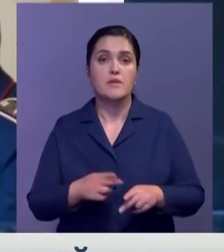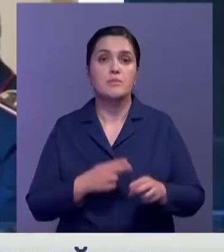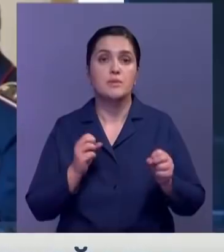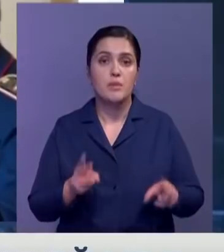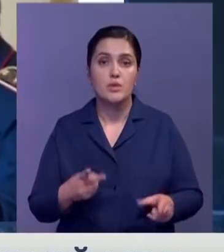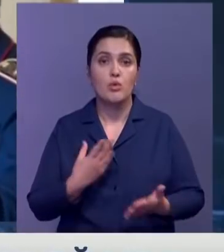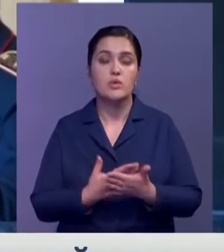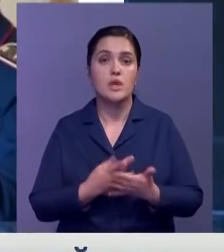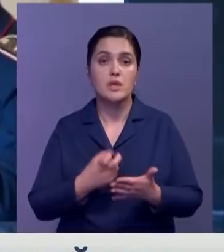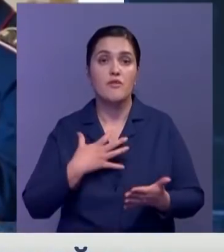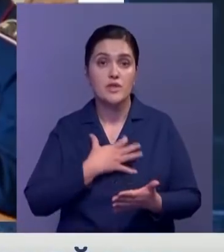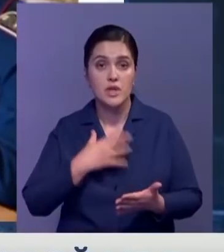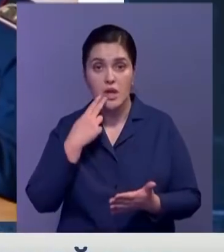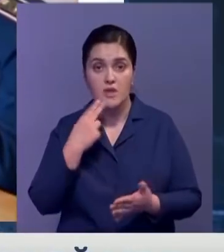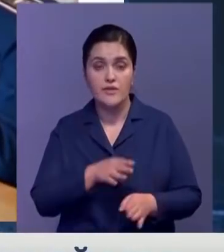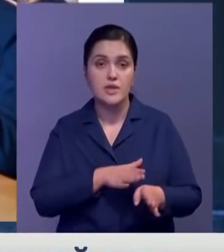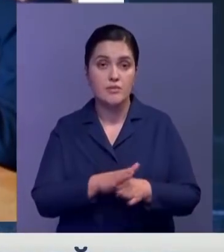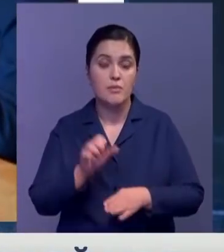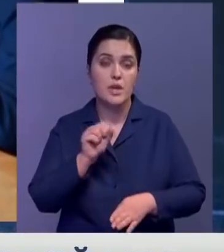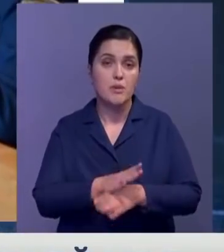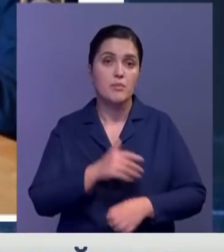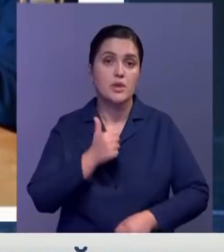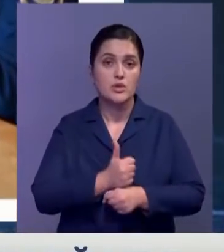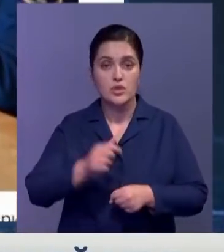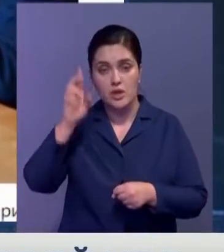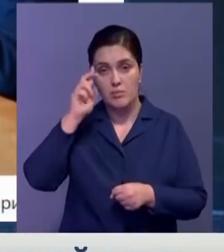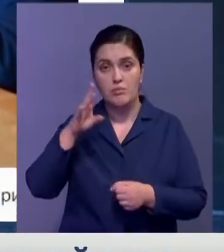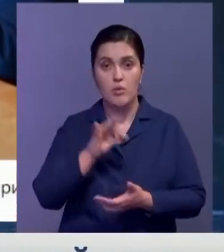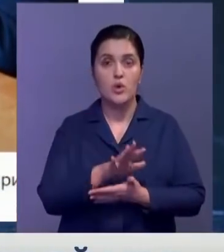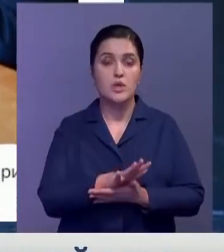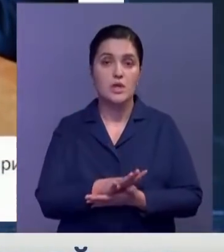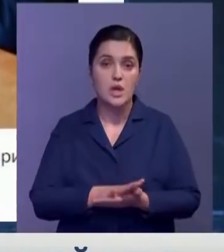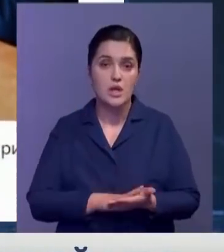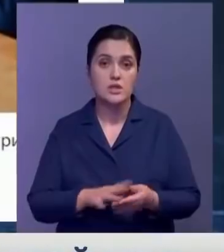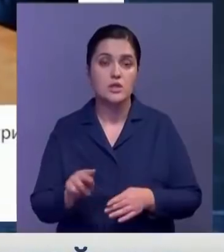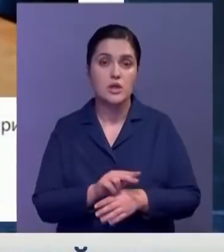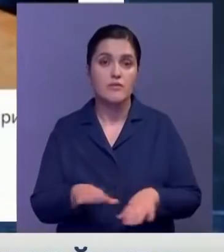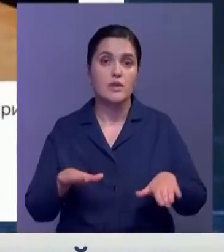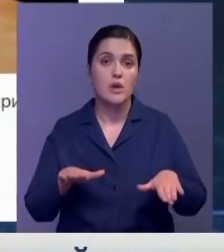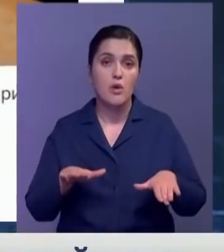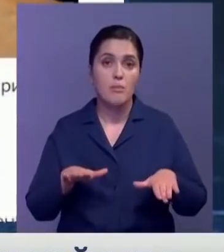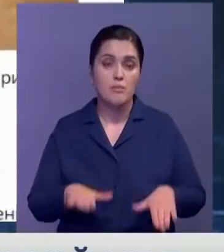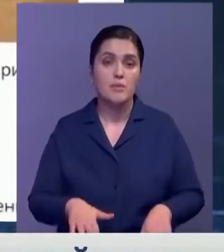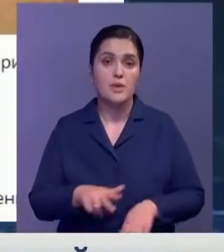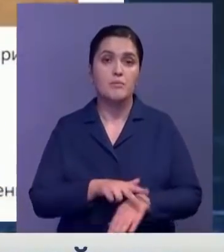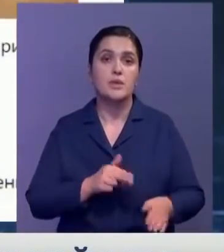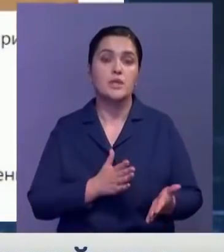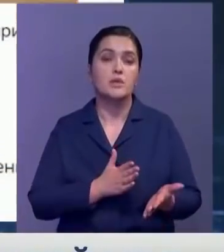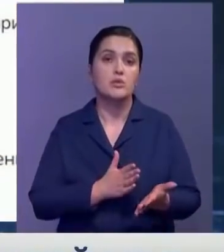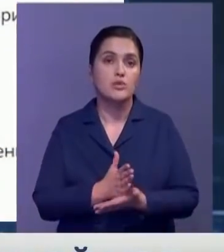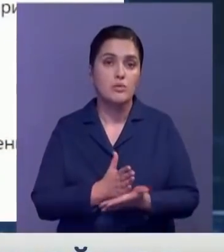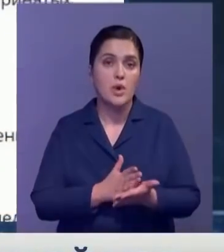качественного исполнения поручений главы государства по дальнейшему реформированию местной полицейской службы и обеспечению правопорядка в